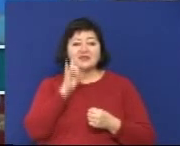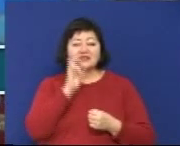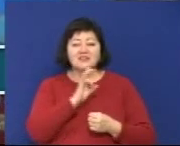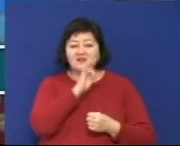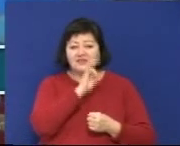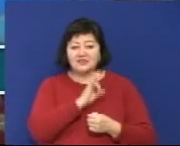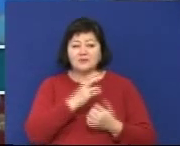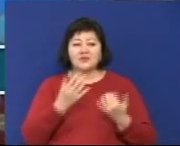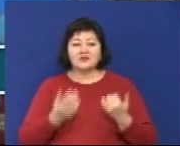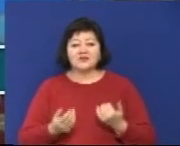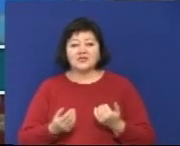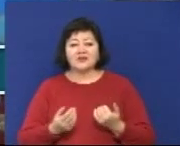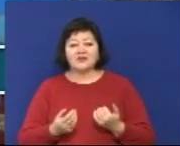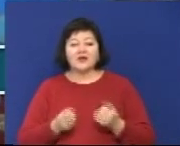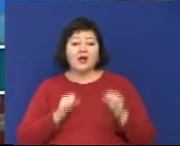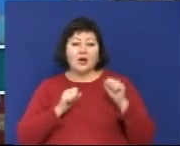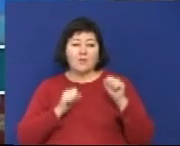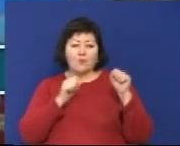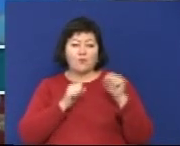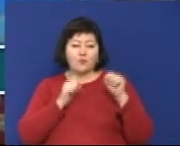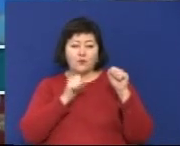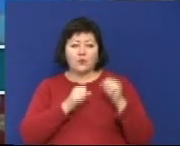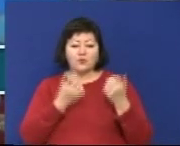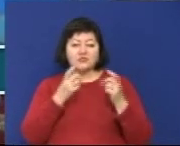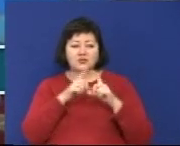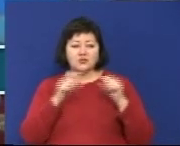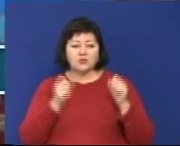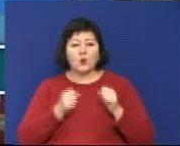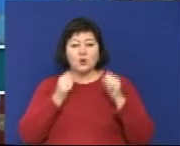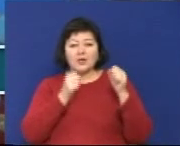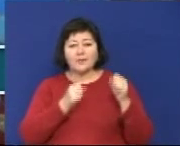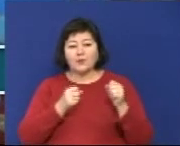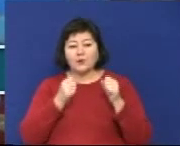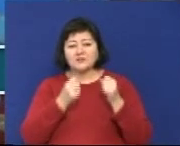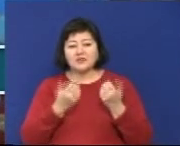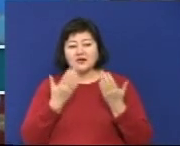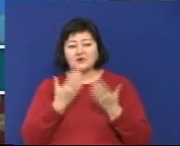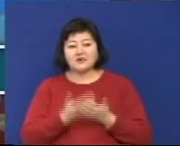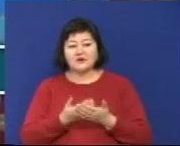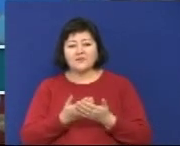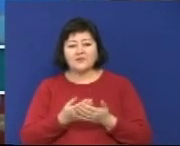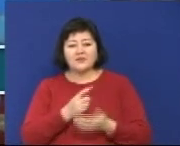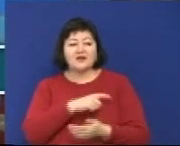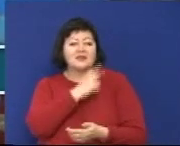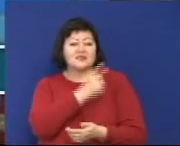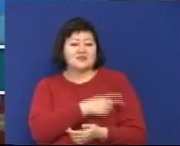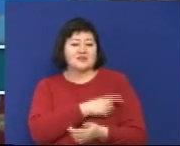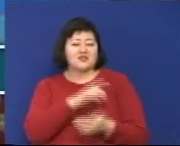сильно развивают бокс и школа бокса. Она, я бы сказал, из сильнейших в